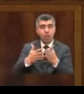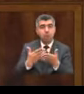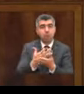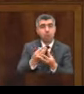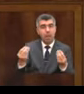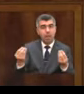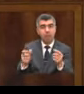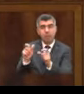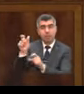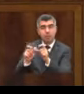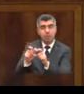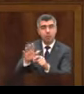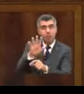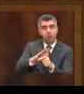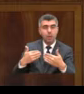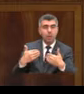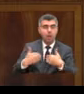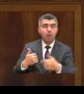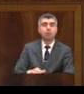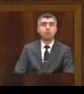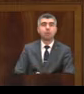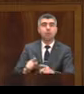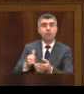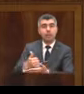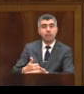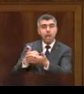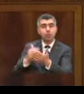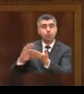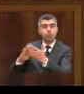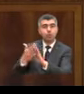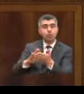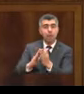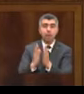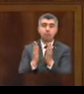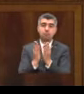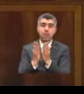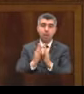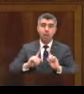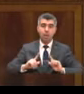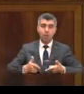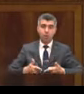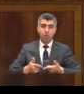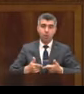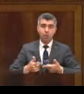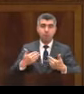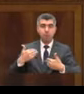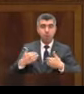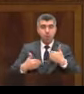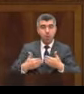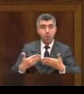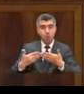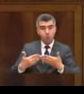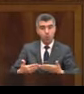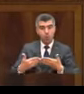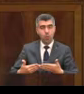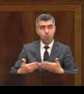من الأشخاص في وضعية إعاقة، مواصلة دعم الجمعيات العاملة في مجال تمدرس الأطفال في وضعية إعاقة واللي اليوم